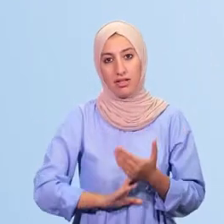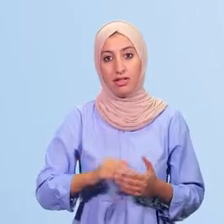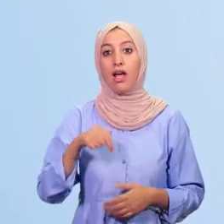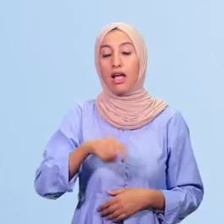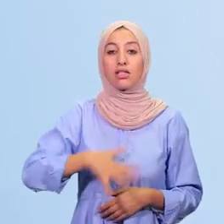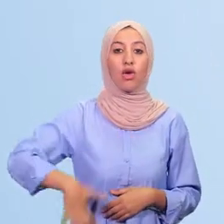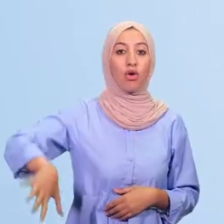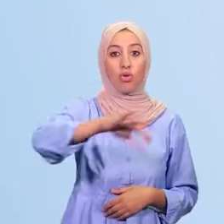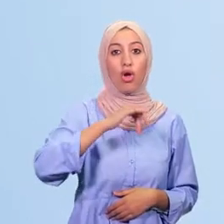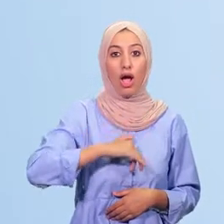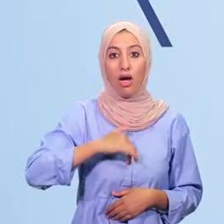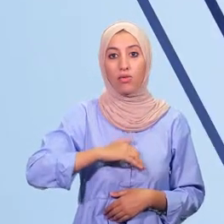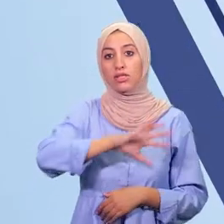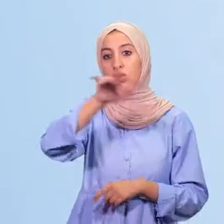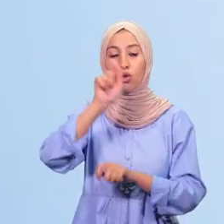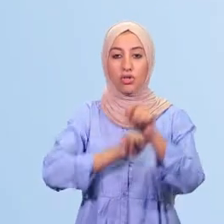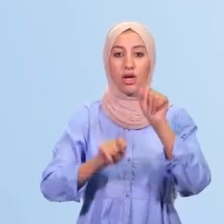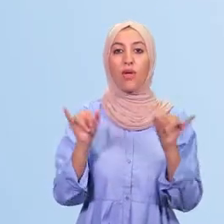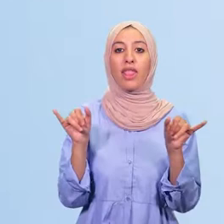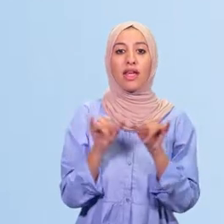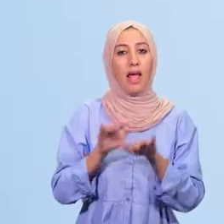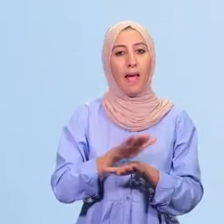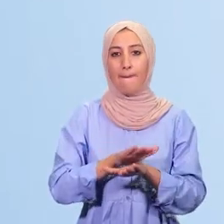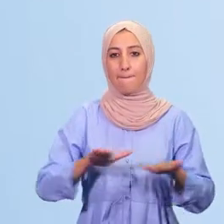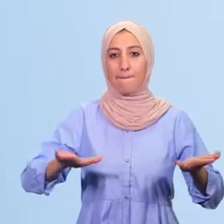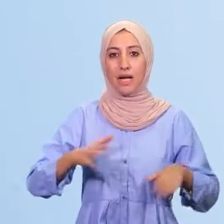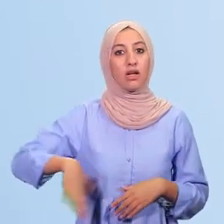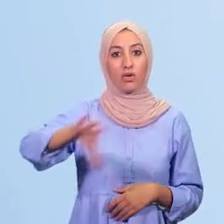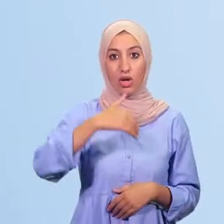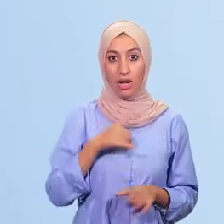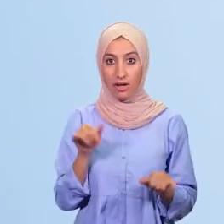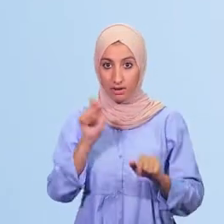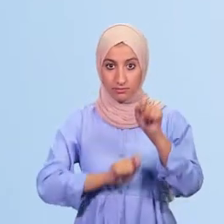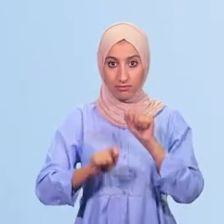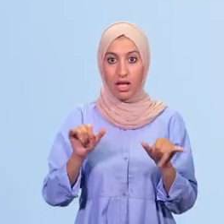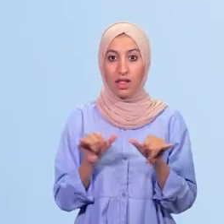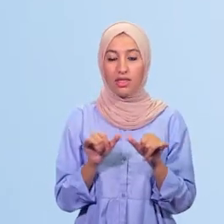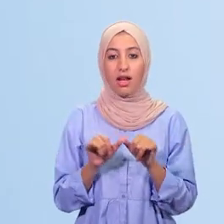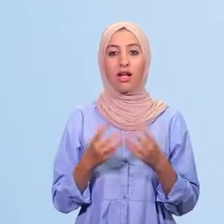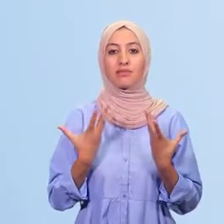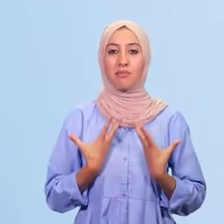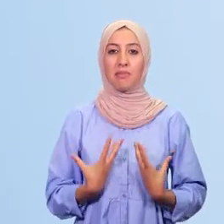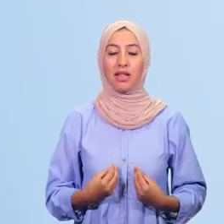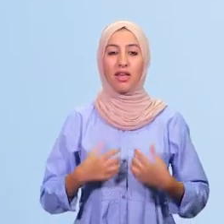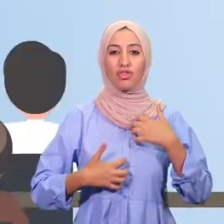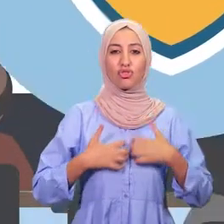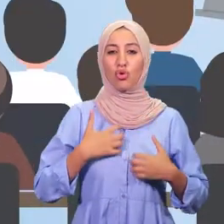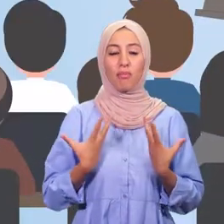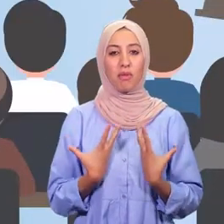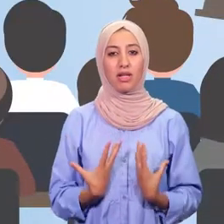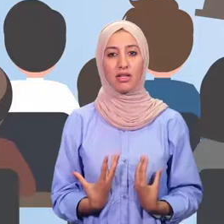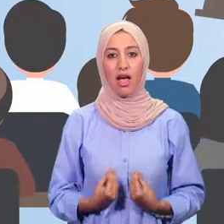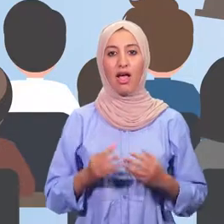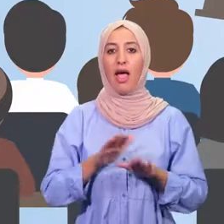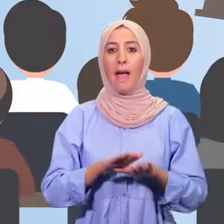الوحدة إلى خلق فضاء إلكتروني آمن يتيح لمستخدمي التكنولوجيا والإنترنت الشعور بالأمان والراحة